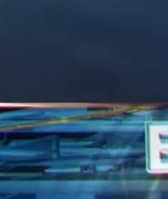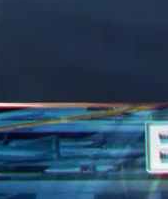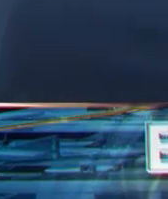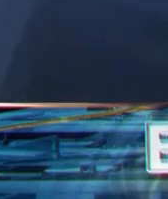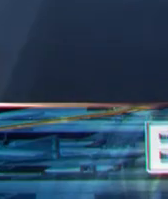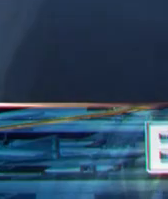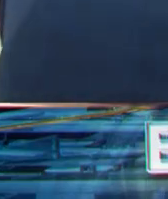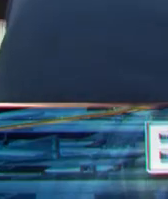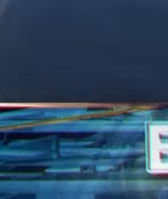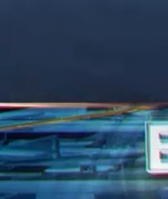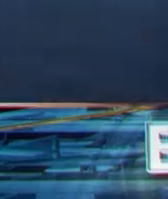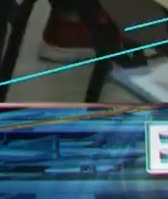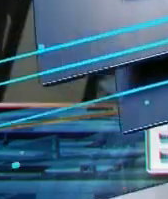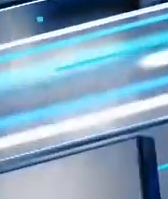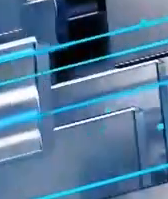өздеріне сенімді отыр.